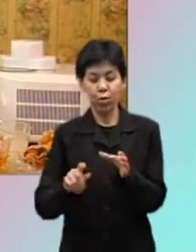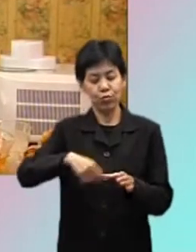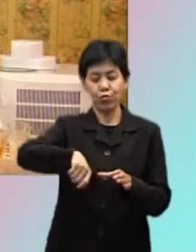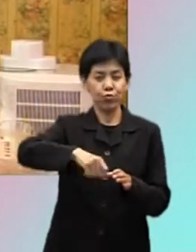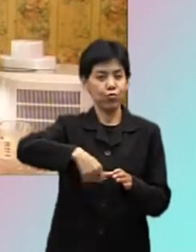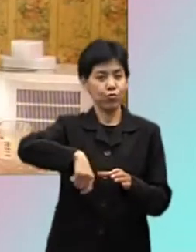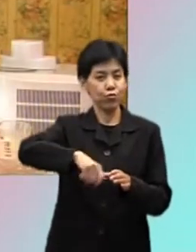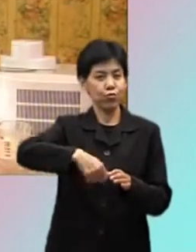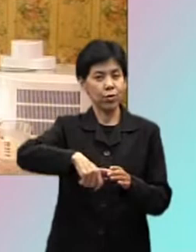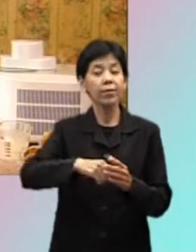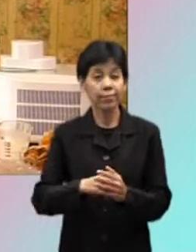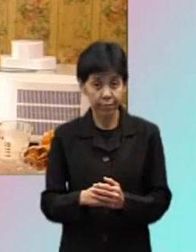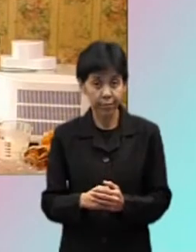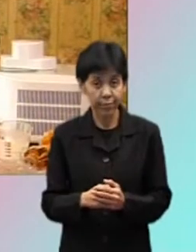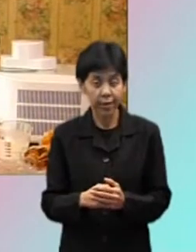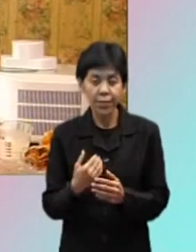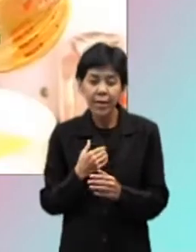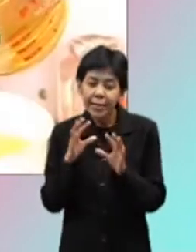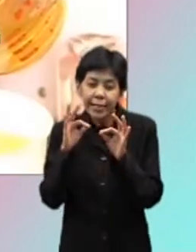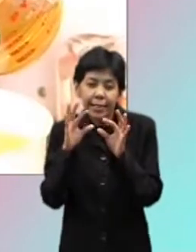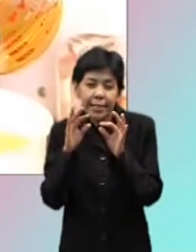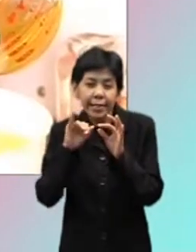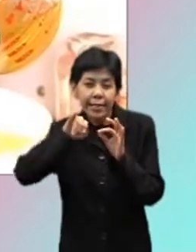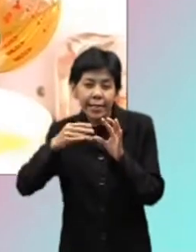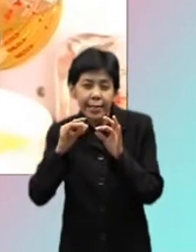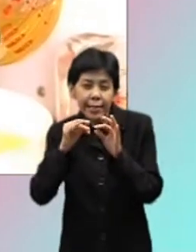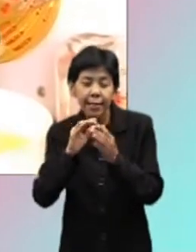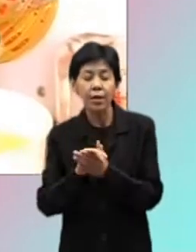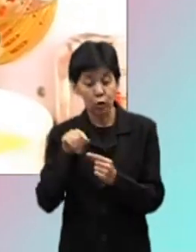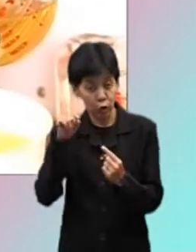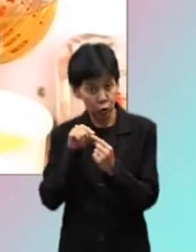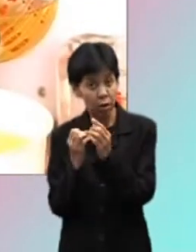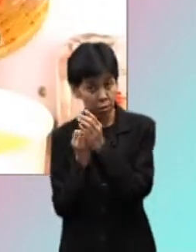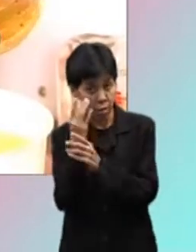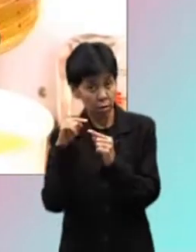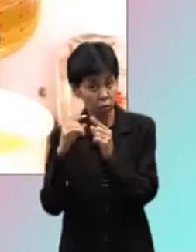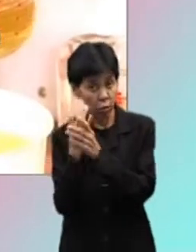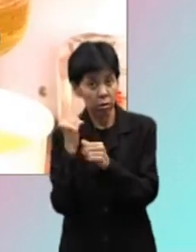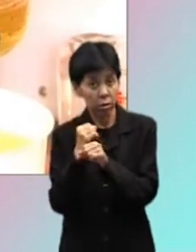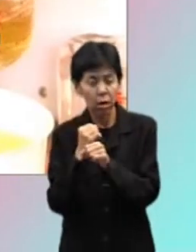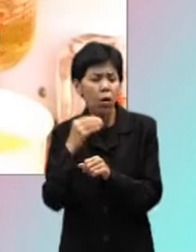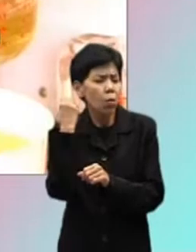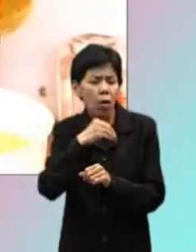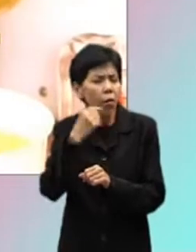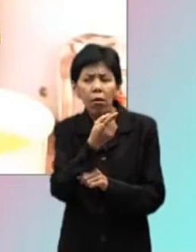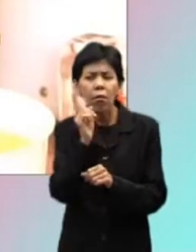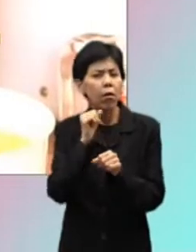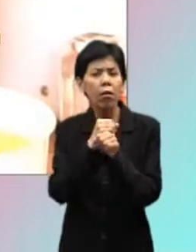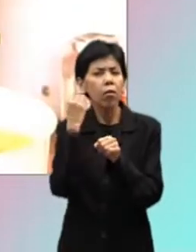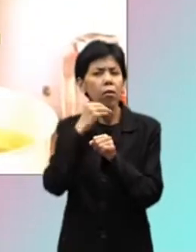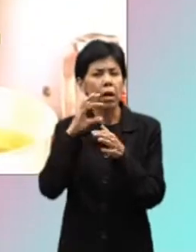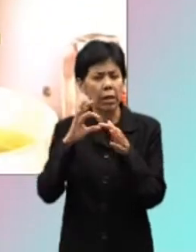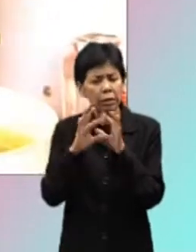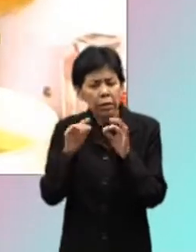อยเจลาตินที่ได้จากหัวบุกนะคะเนื่องจากว่าที่เราใช้กันอยู่ทั่วๆไปนี่เป็นเจ